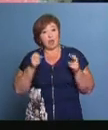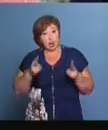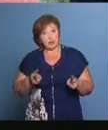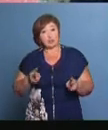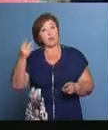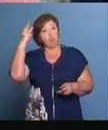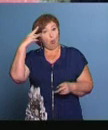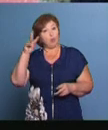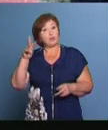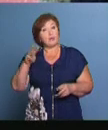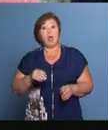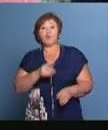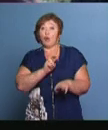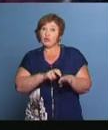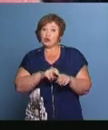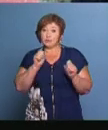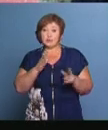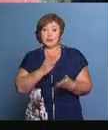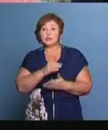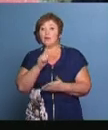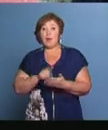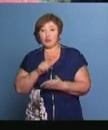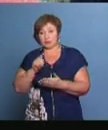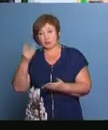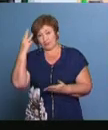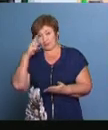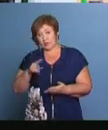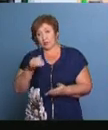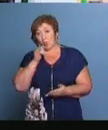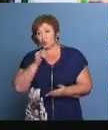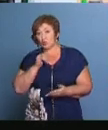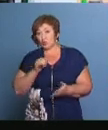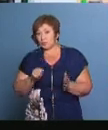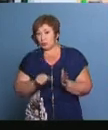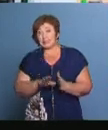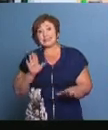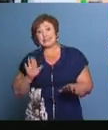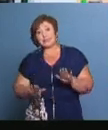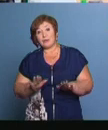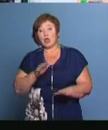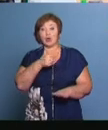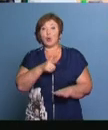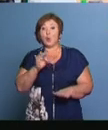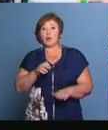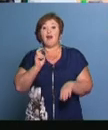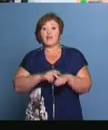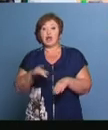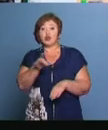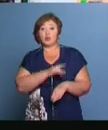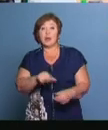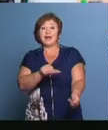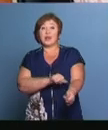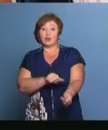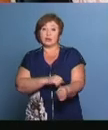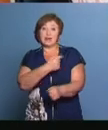аксессуаром. Но у врачей-специалистов есть вопросы к современному устройству. Среди сомневающихся Георгий Гуреев. Он врач в республиканском